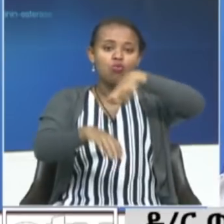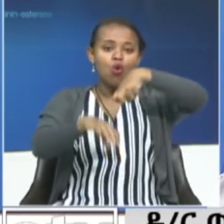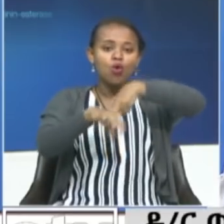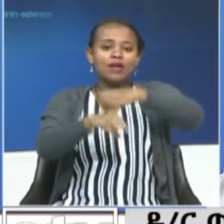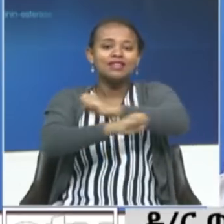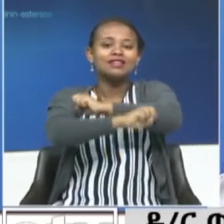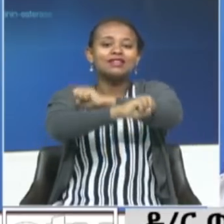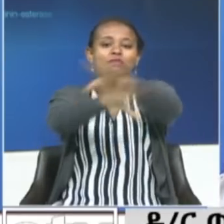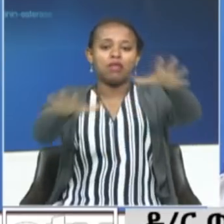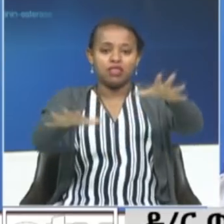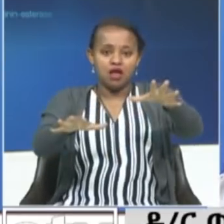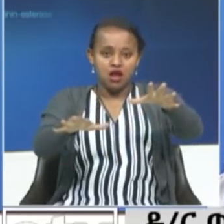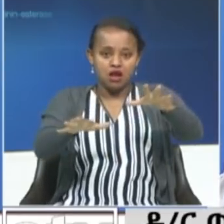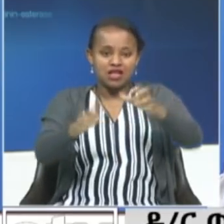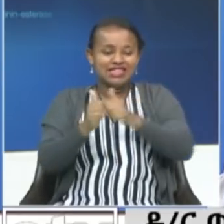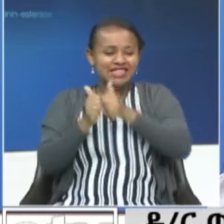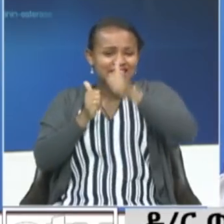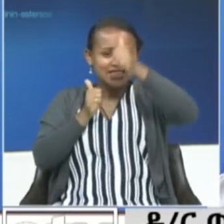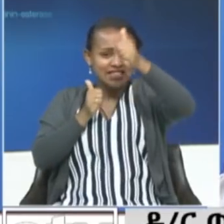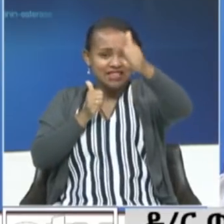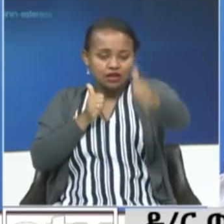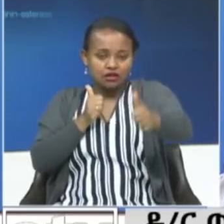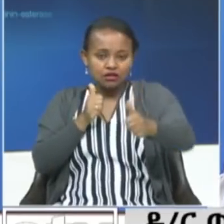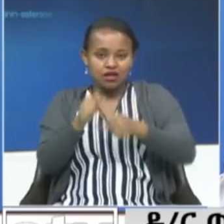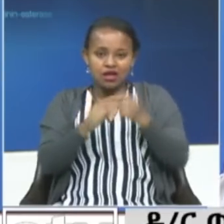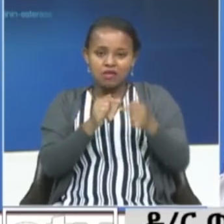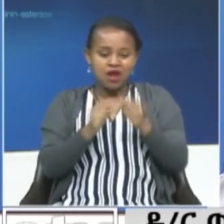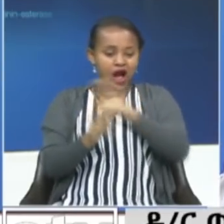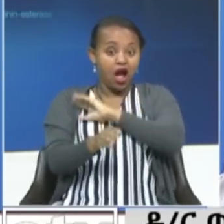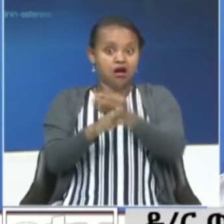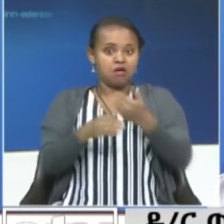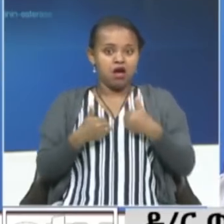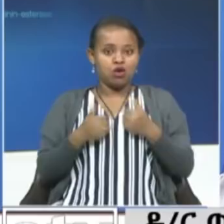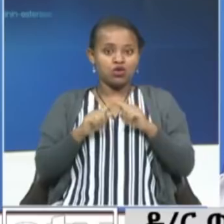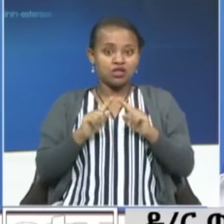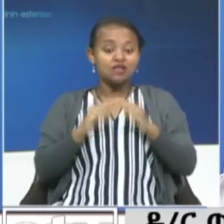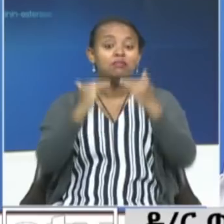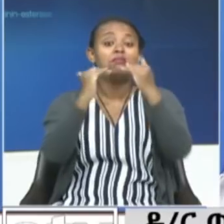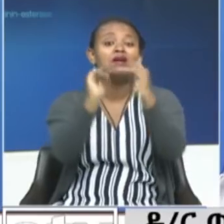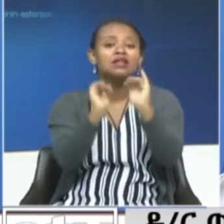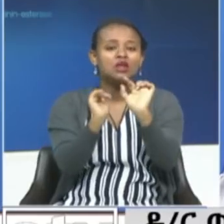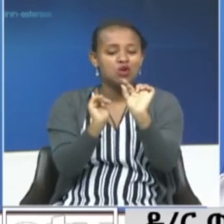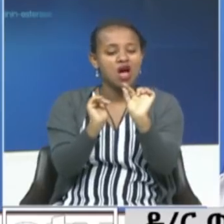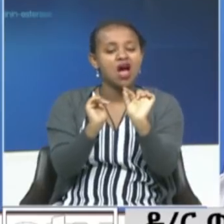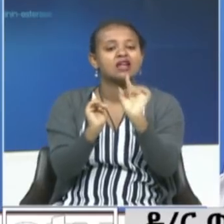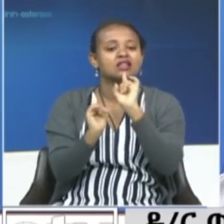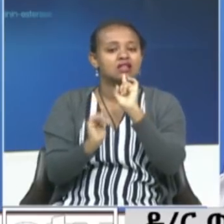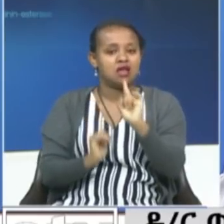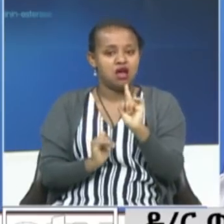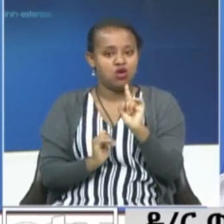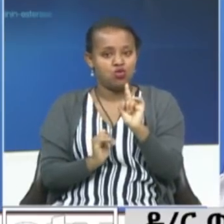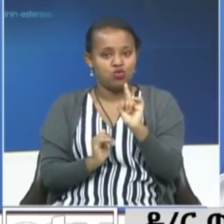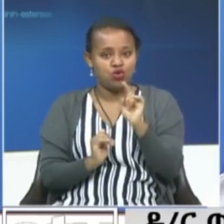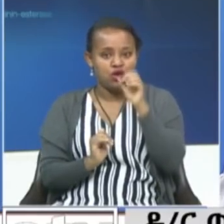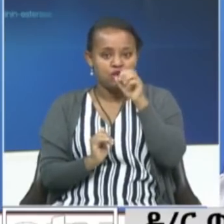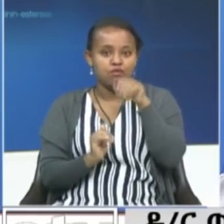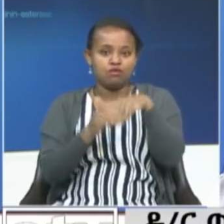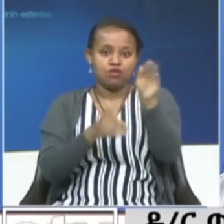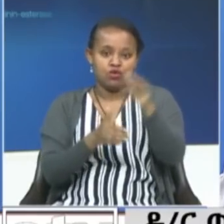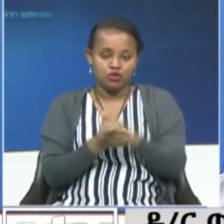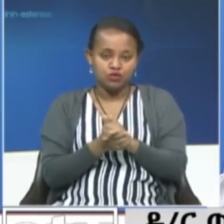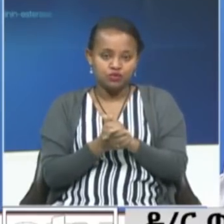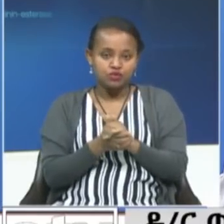ስለሚበተኑ ርቀት የመሄድ አቅም አላቸው፣ ግን መጠኑ በጣም አነስ ያሉ ብናኞች ናቸው